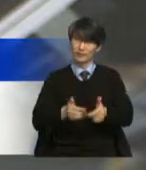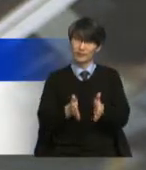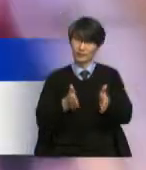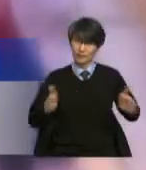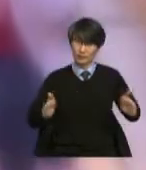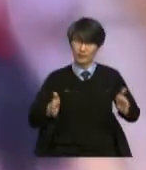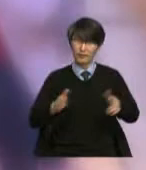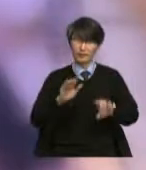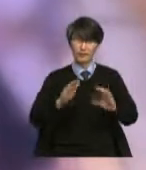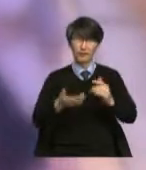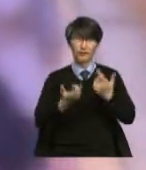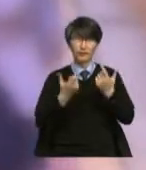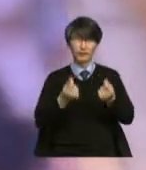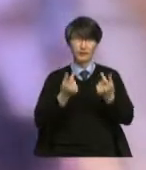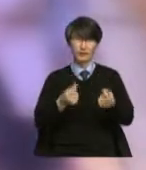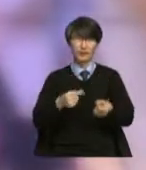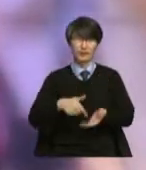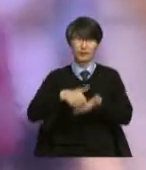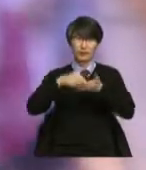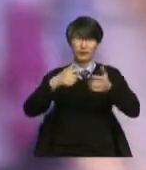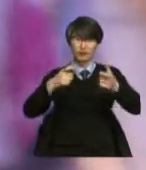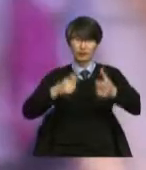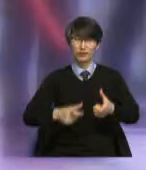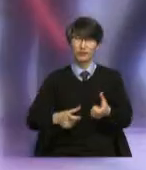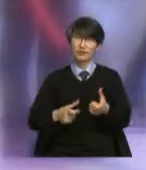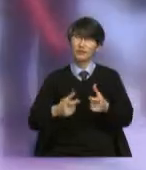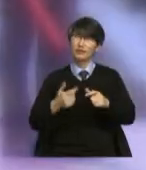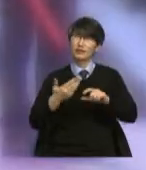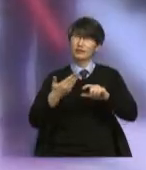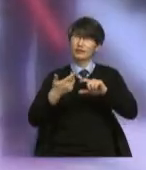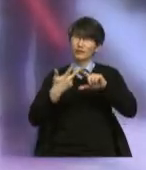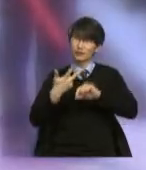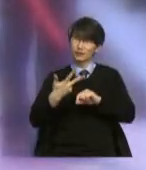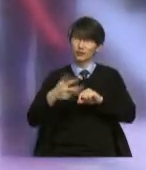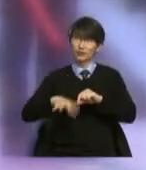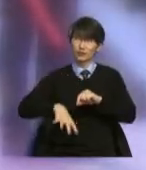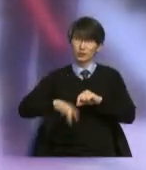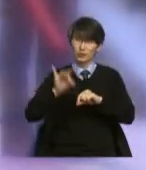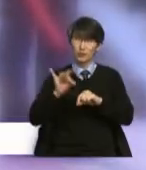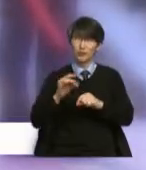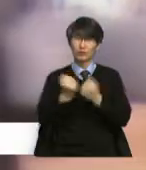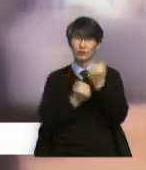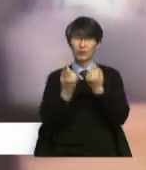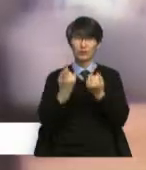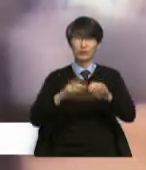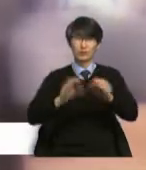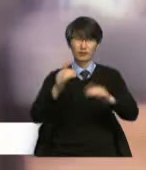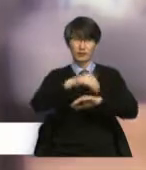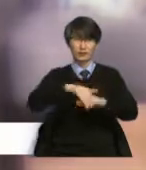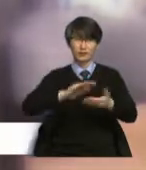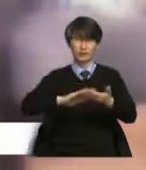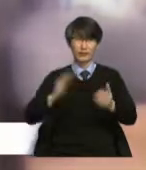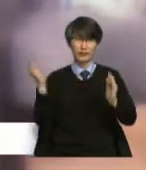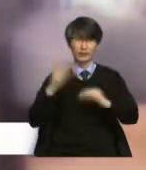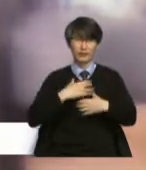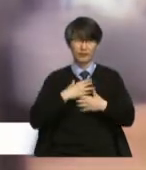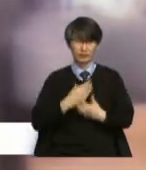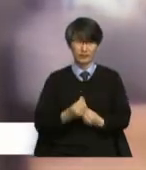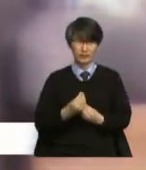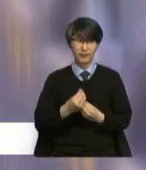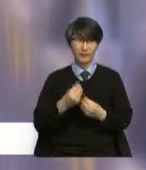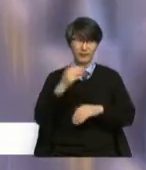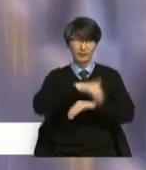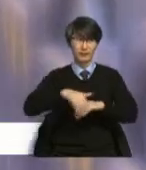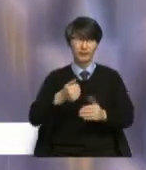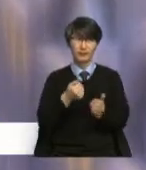좀 늘어나고요. 광진구는 다음 달 중 다시 한번 주민설명회를 열 예정입니다. 학생들의 안전이 확보된 계획인